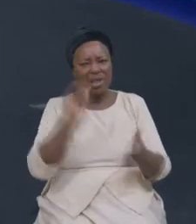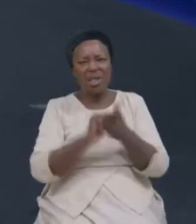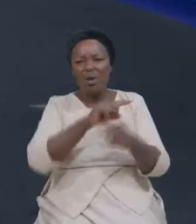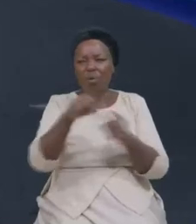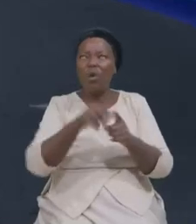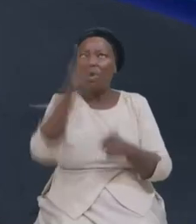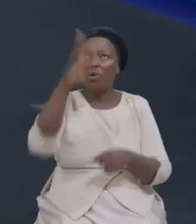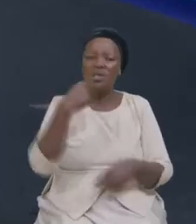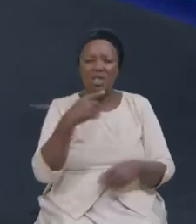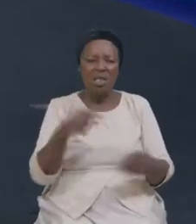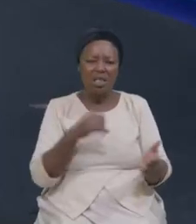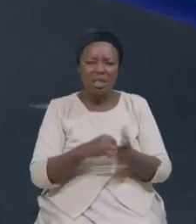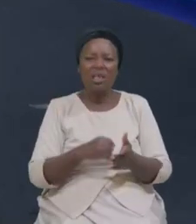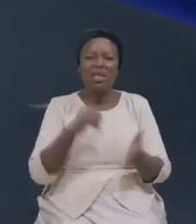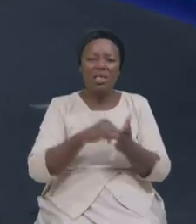Et certains,